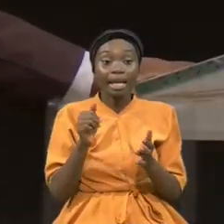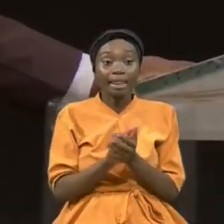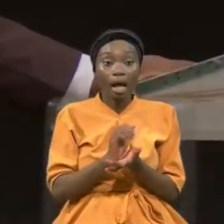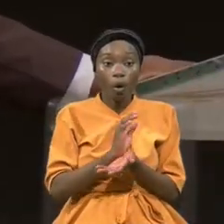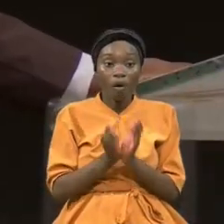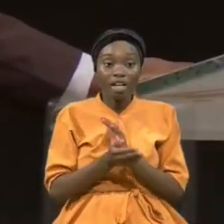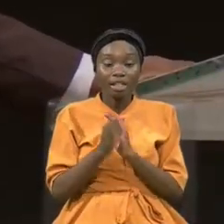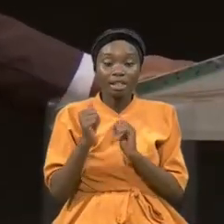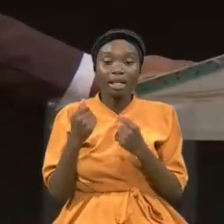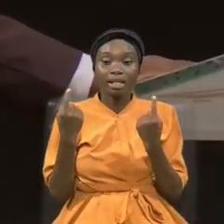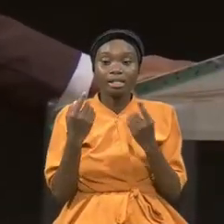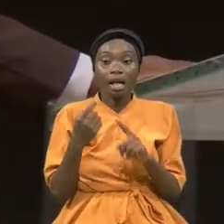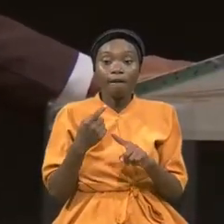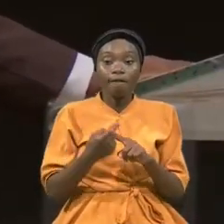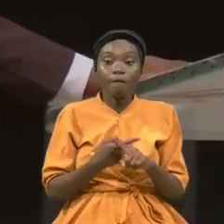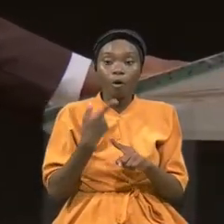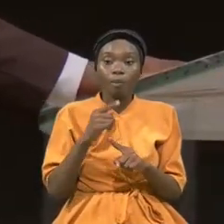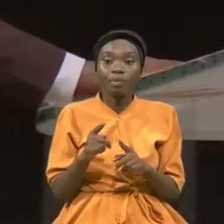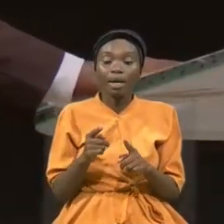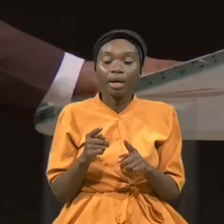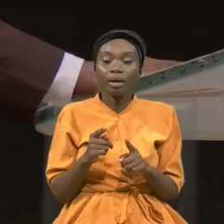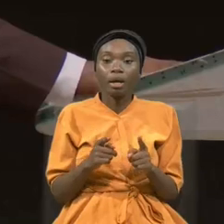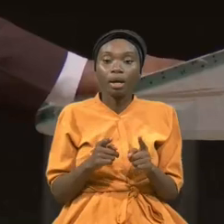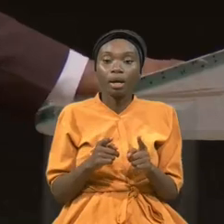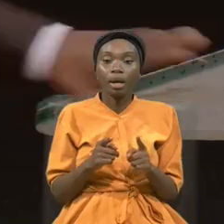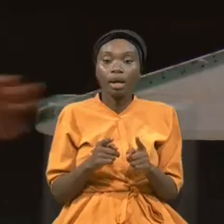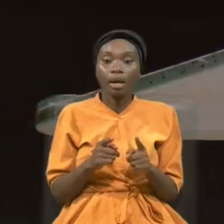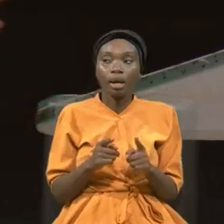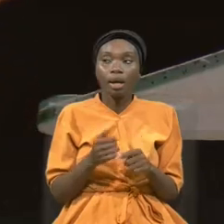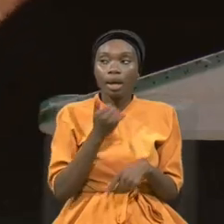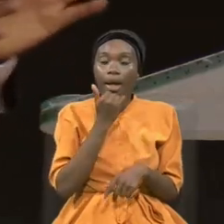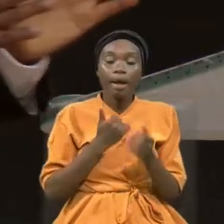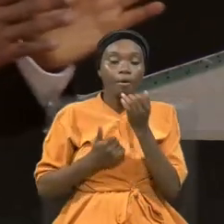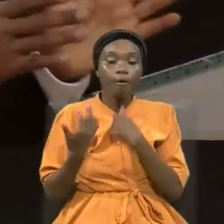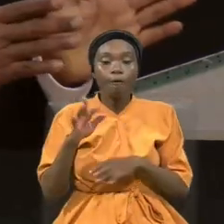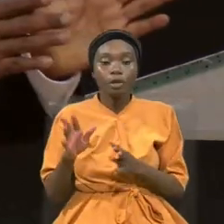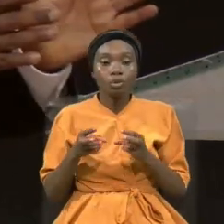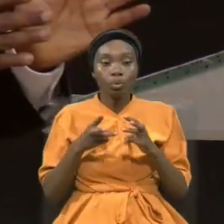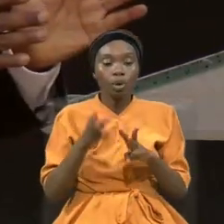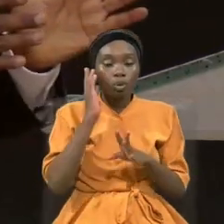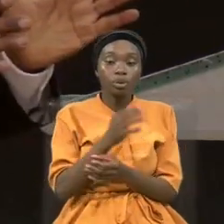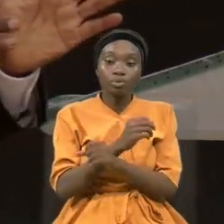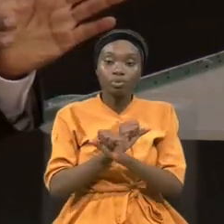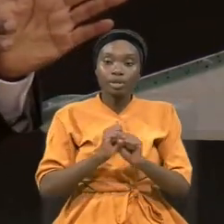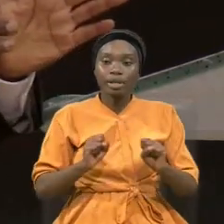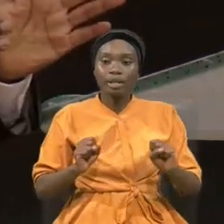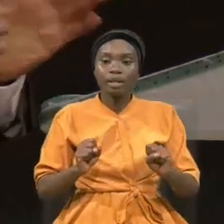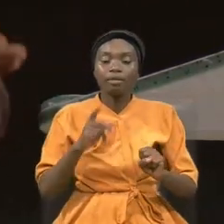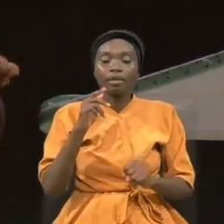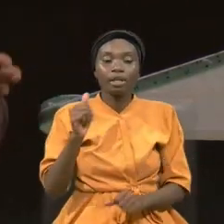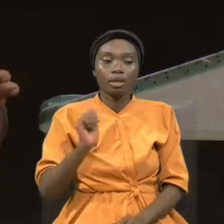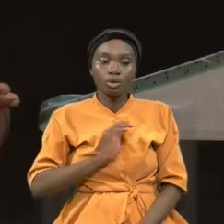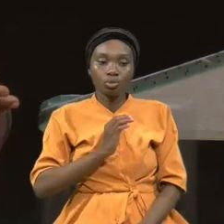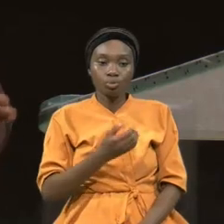que celui qui ramènera un pécheur de la voie où il s'était égaré, sauvera une âme de